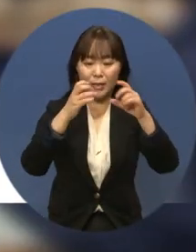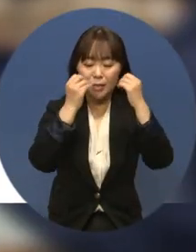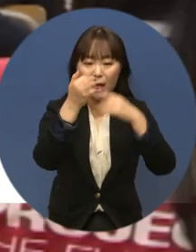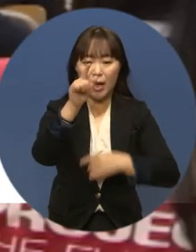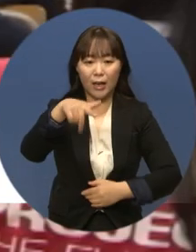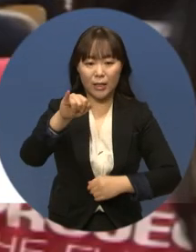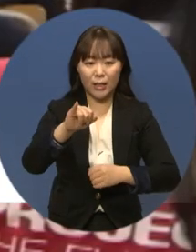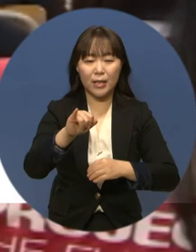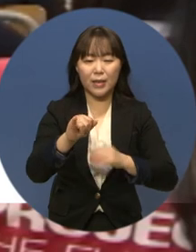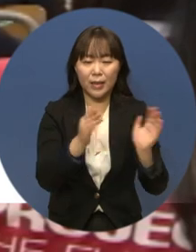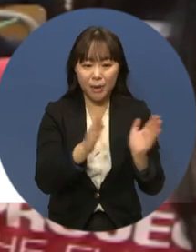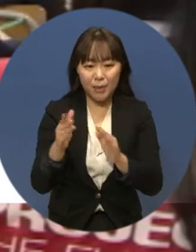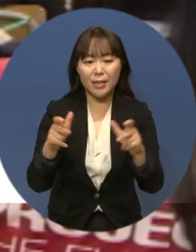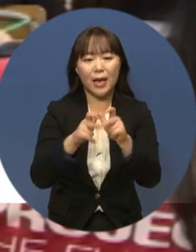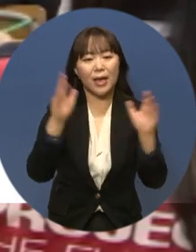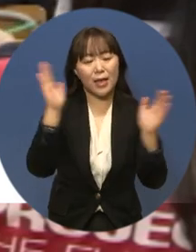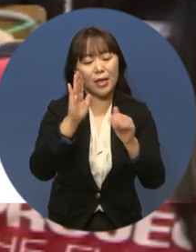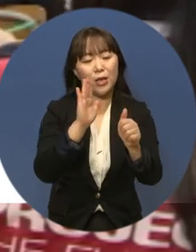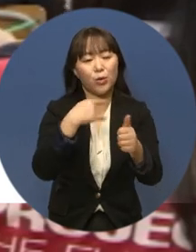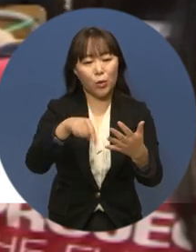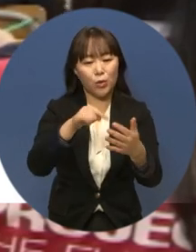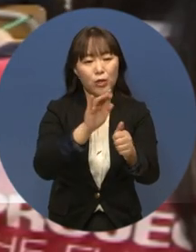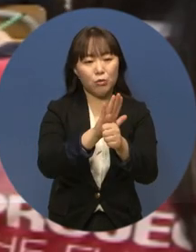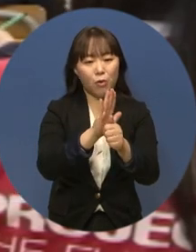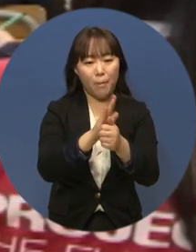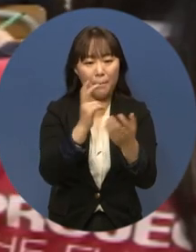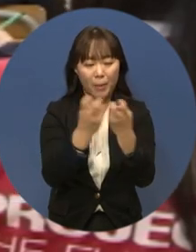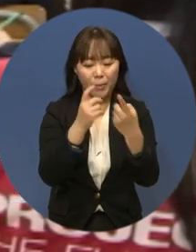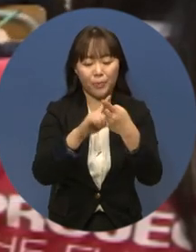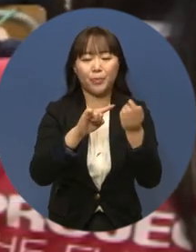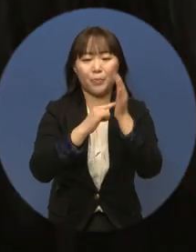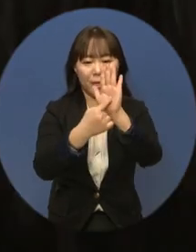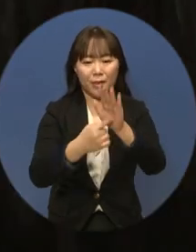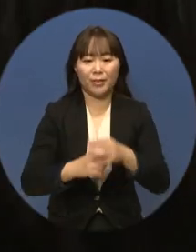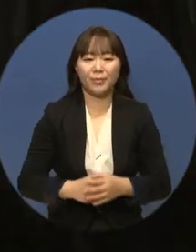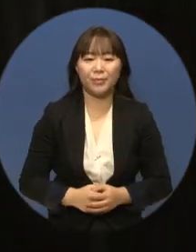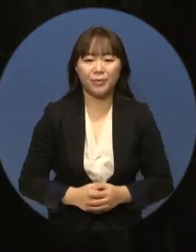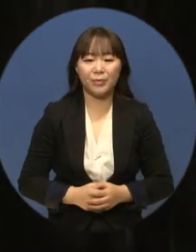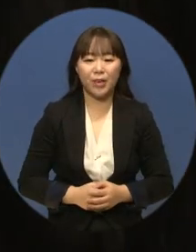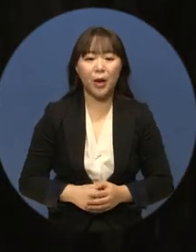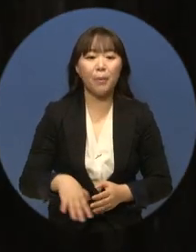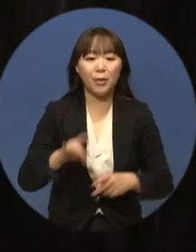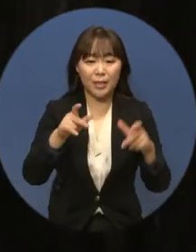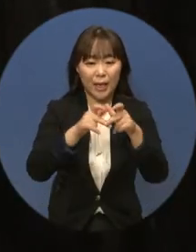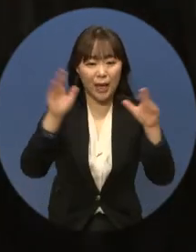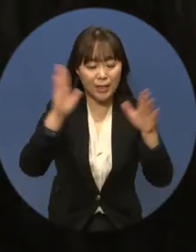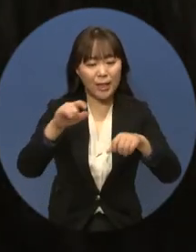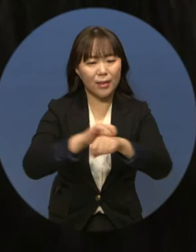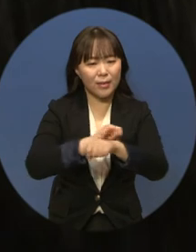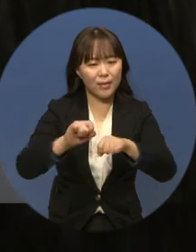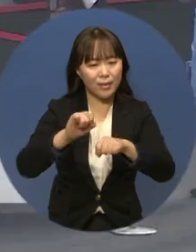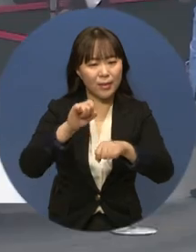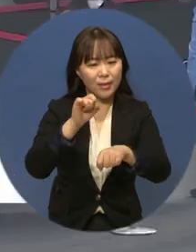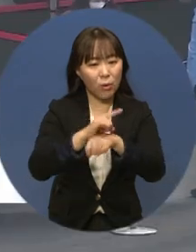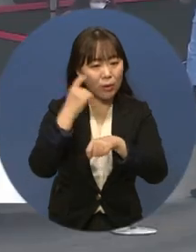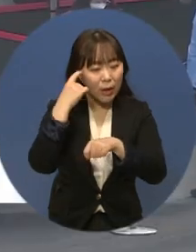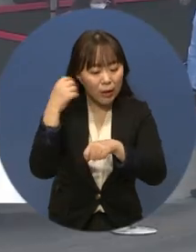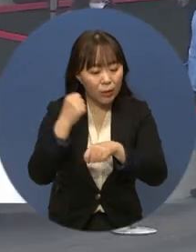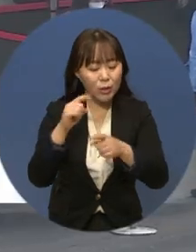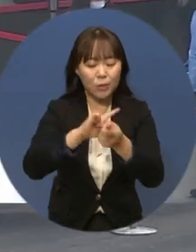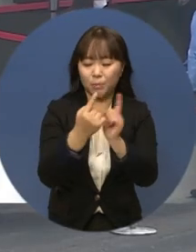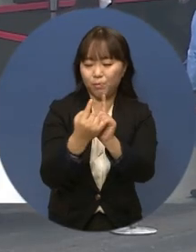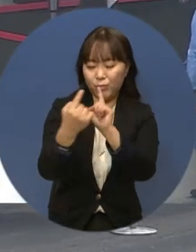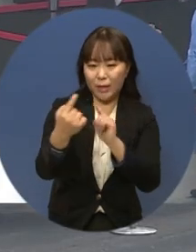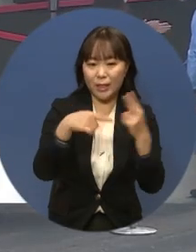새학기 대비 장애학생 교육 지원 방안을 발표했습니다. 우선 장애학생의 특성을 고려해 사회적